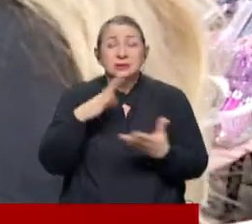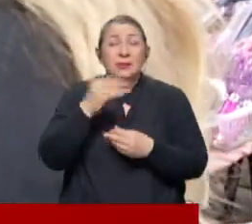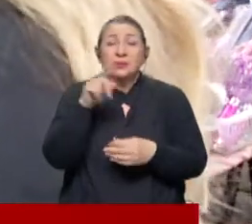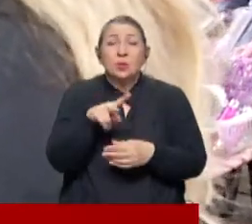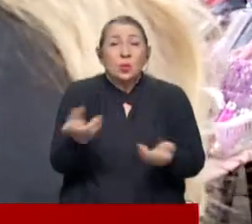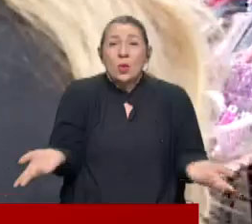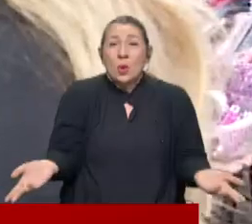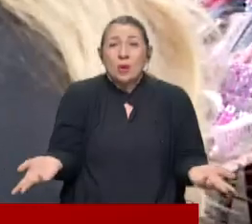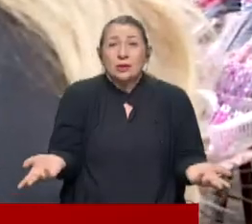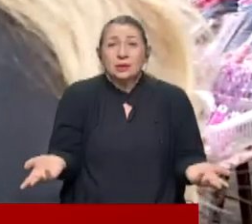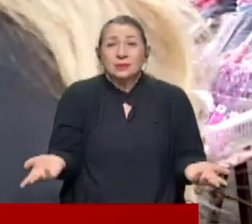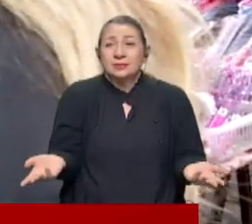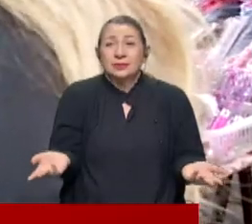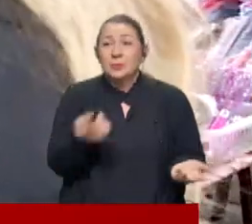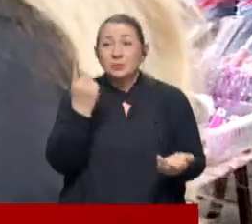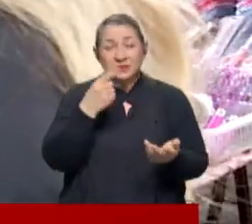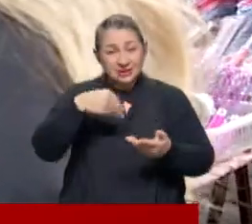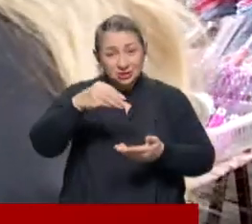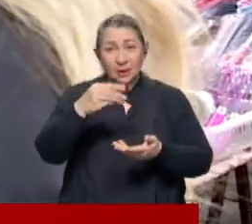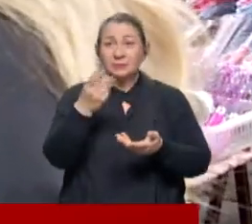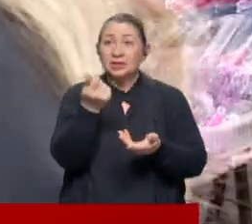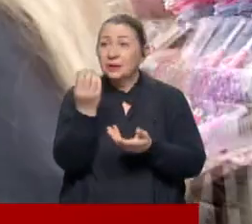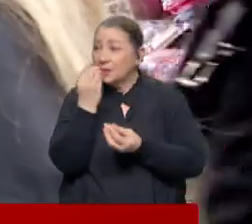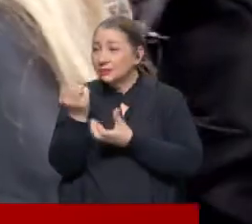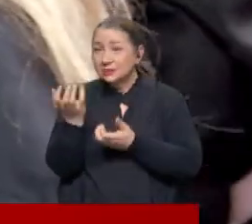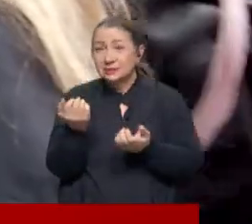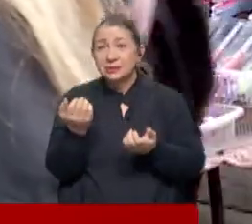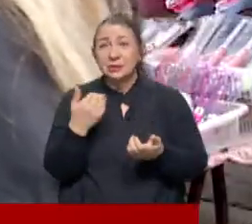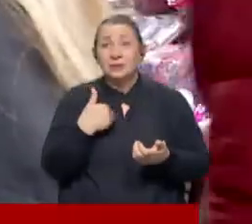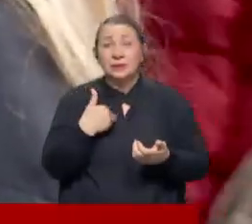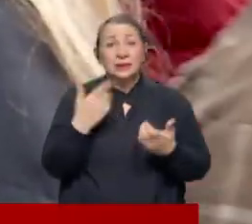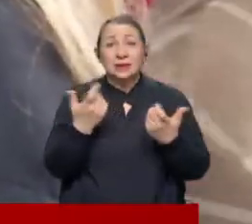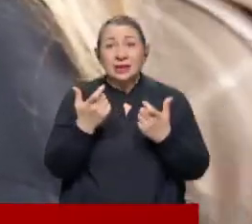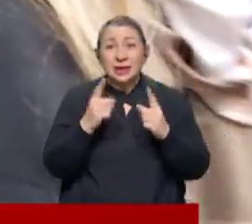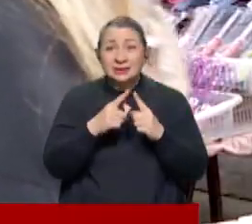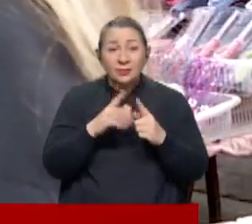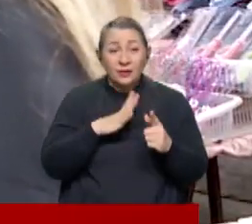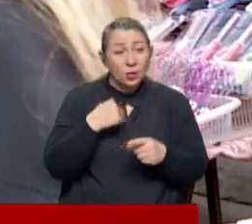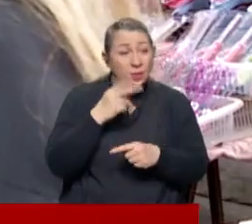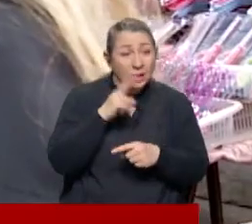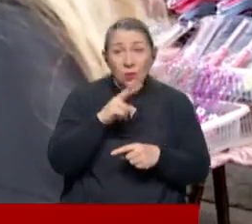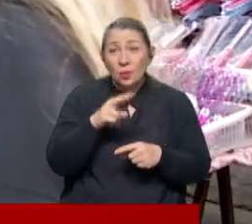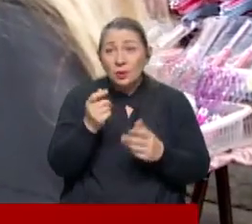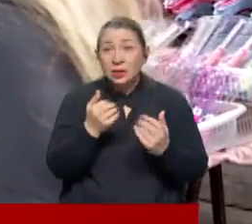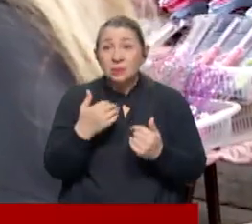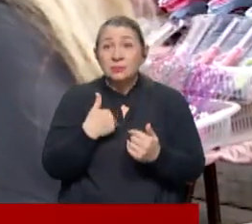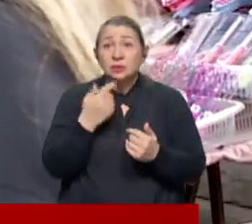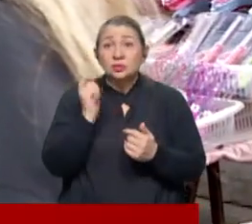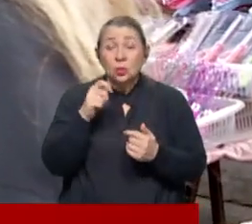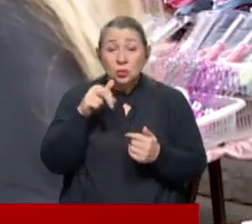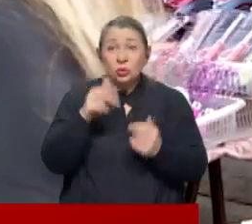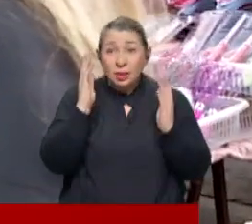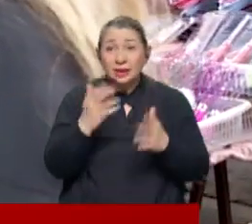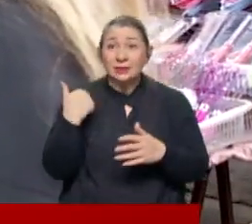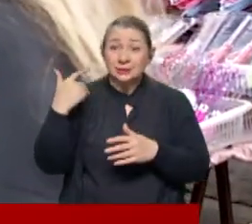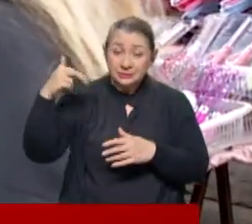başka çareleri var mı? Yani bir şeyler satacaklar ki bir şeyler alsınlar. Ben nerede hesaplı var ona bakıyorum. Ben zor yürüdüğüm